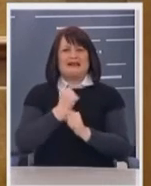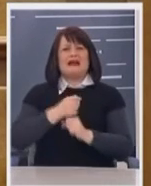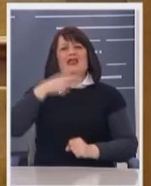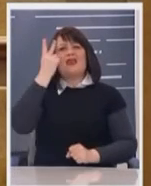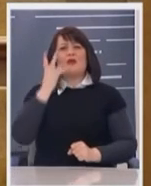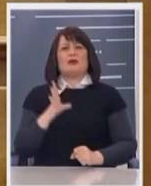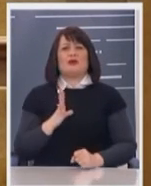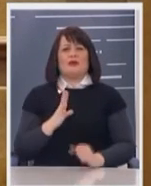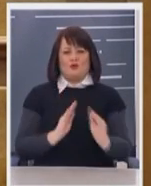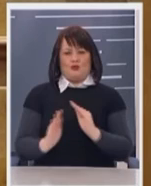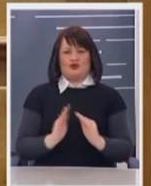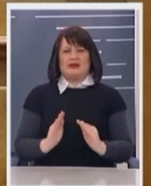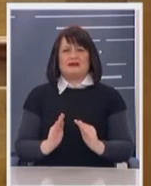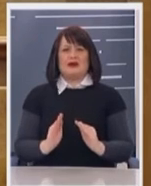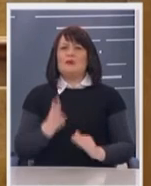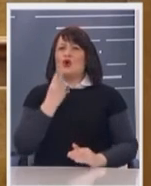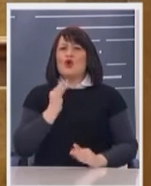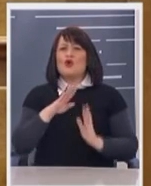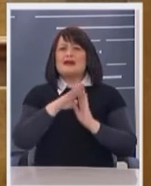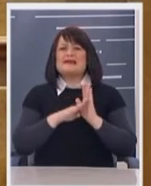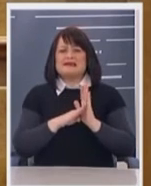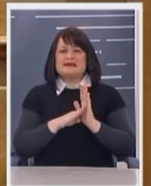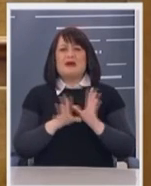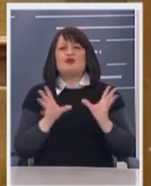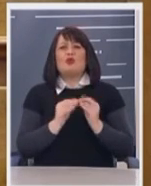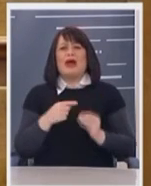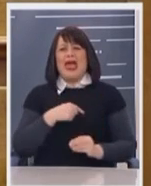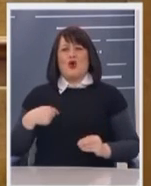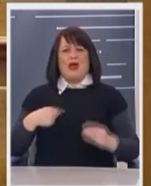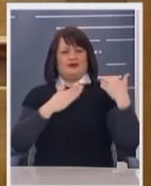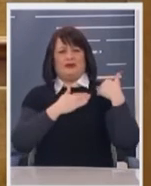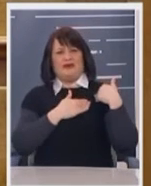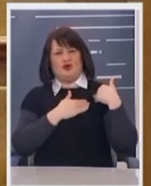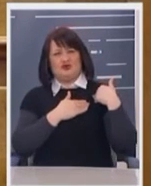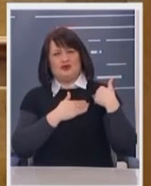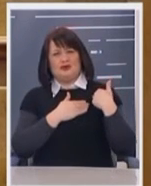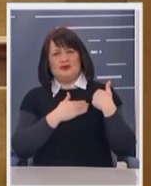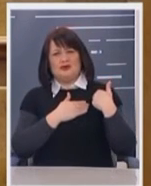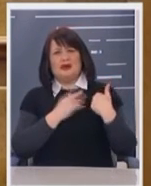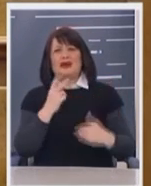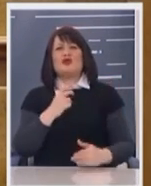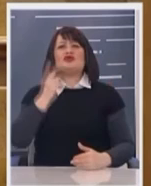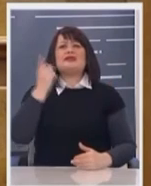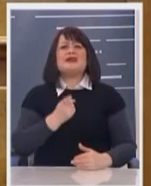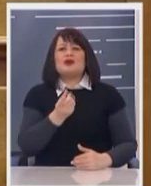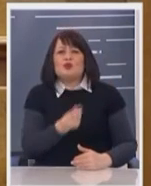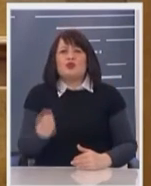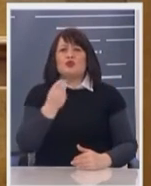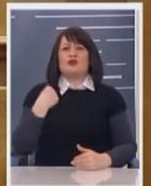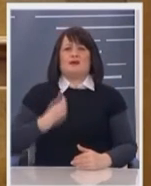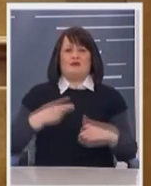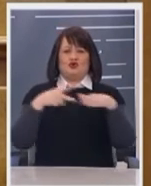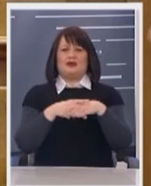δικαιώματα, αλλά διότι το σύστημα των εργολαβιών επιβάρυνε κατά 20% περισσότερο το Δημόσιο